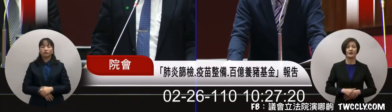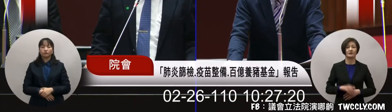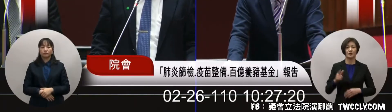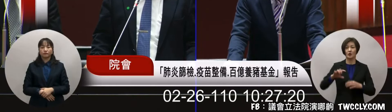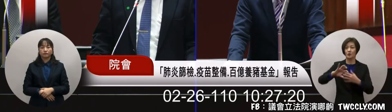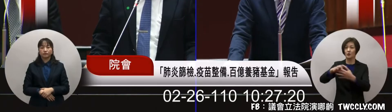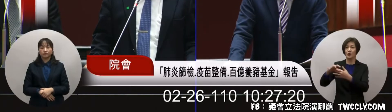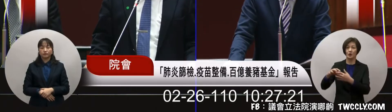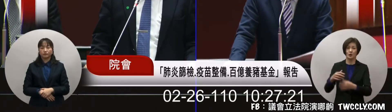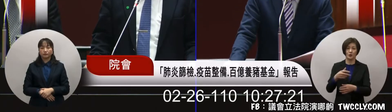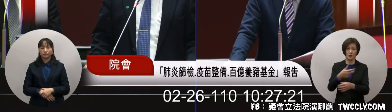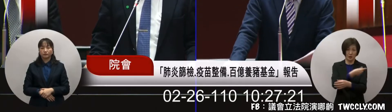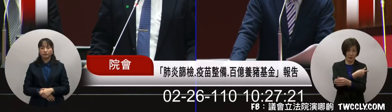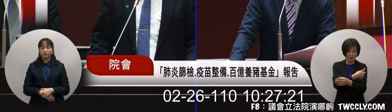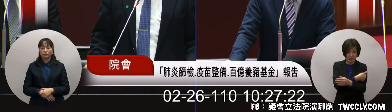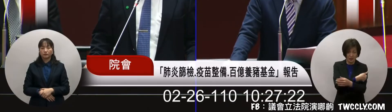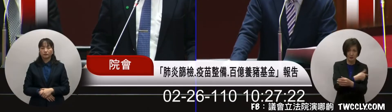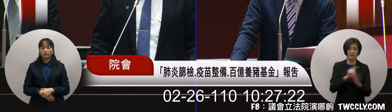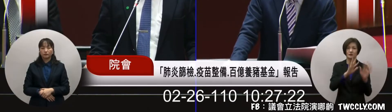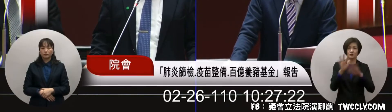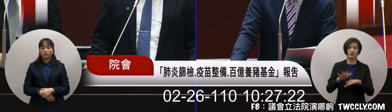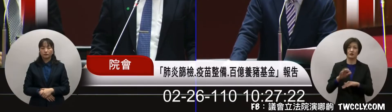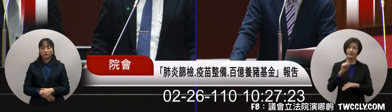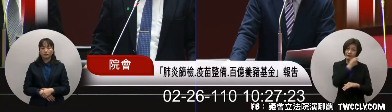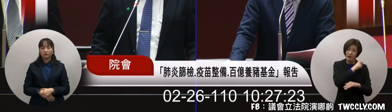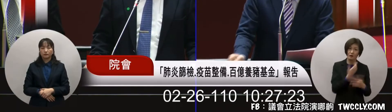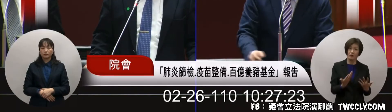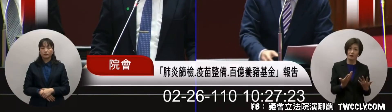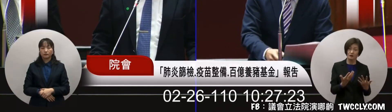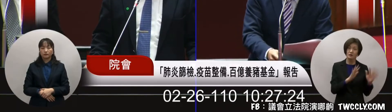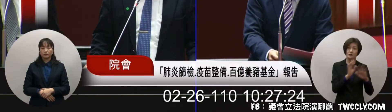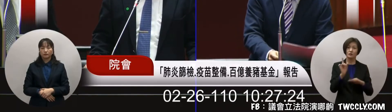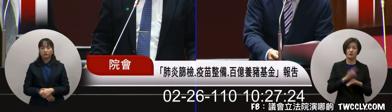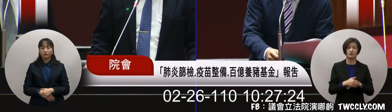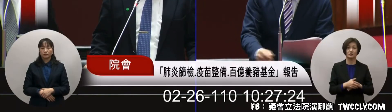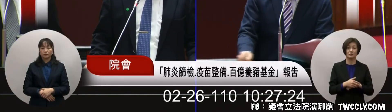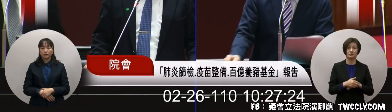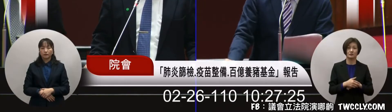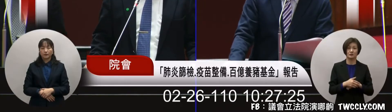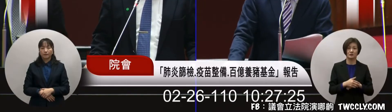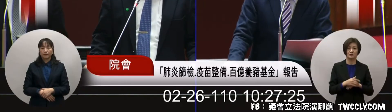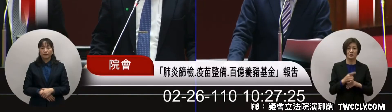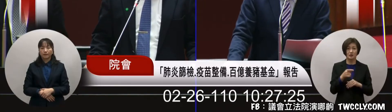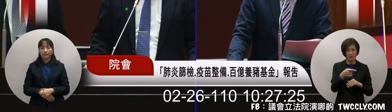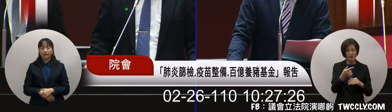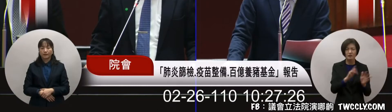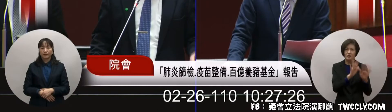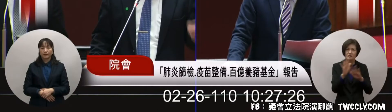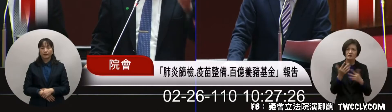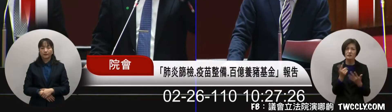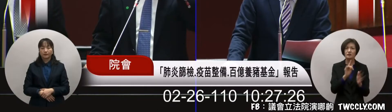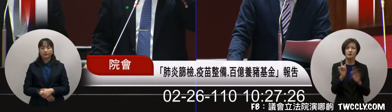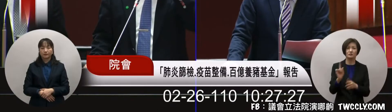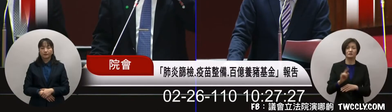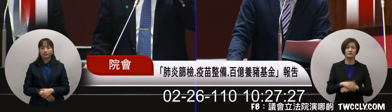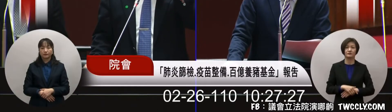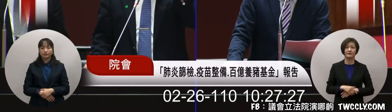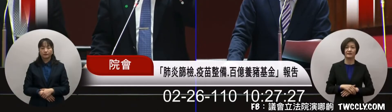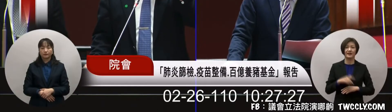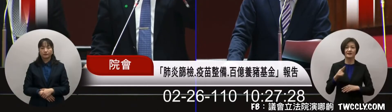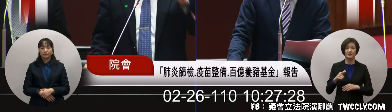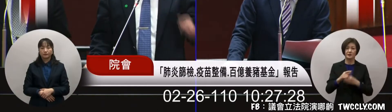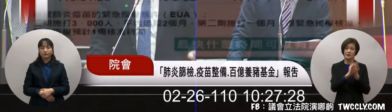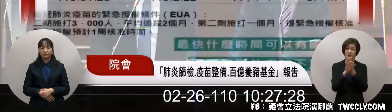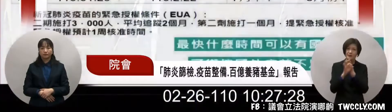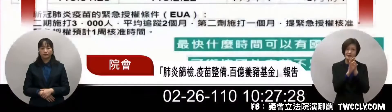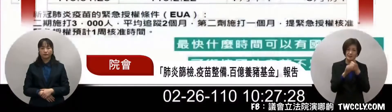国外疫苗的部分。那国内疫苗的进度啊，我们有看到说高瑞跟联雅，它现在时序的其实都已经出来了哈。目前进入到的是一个受试者核